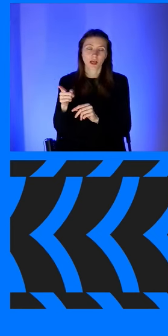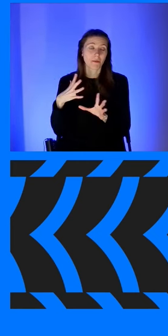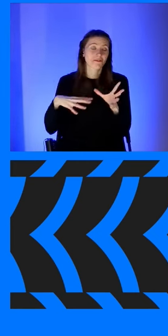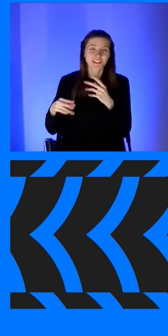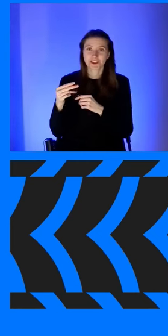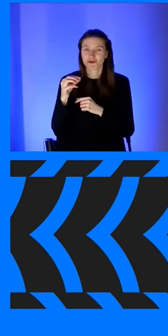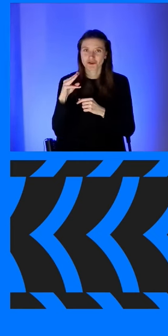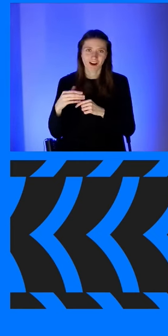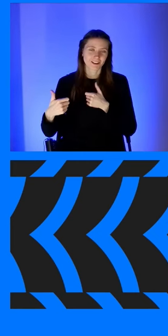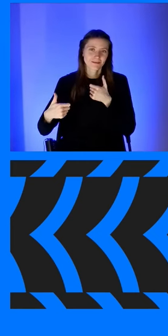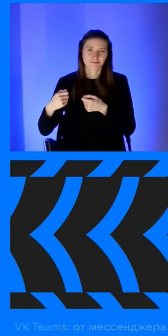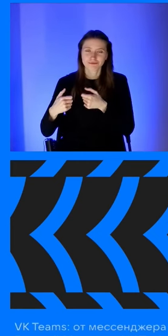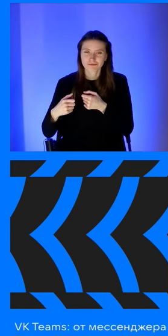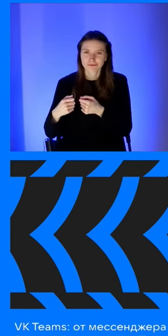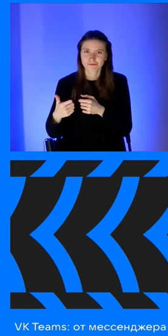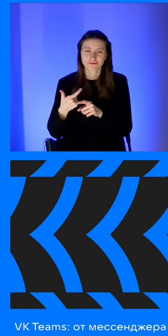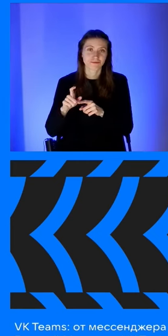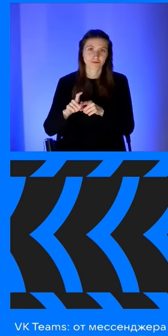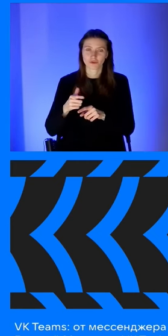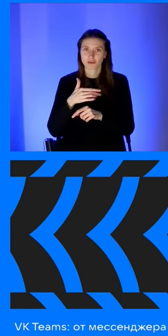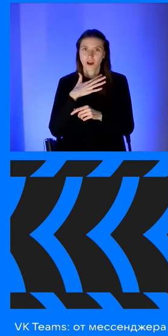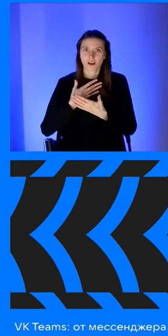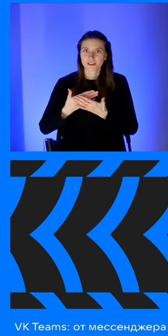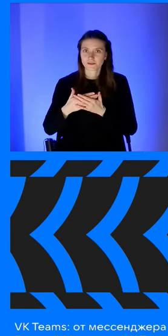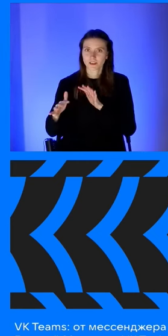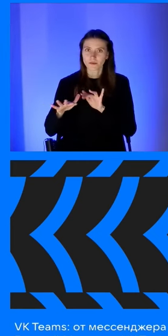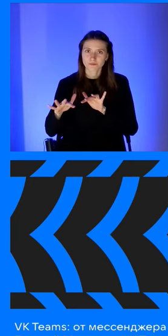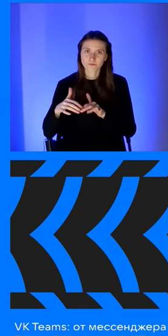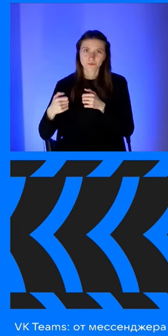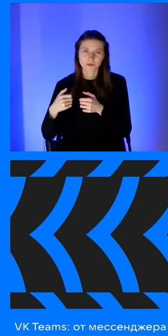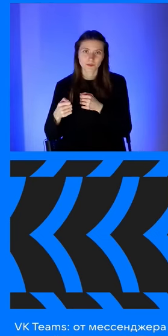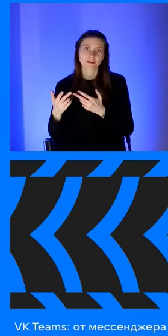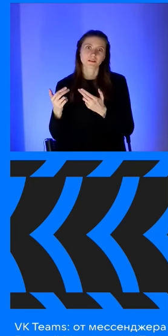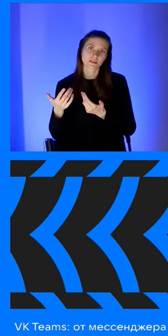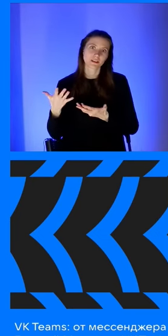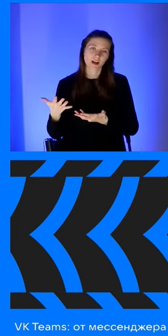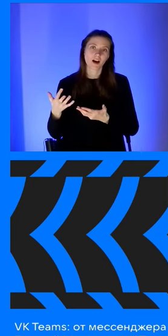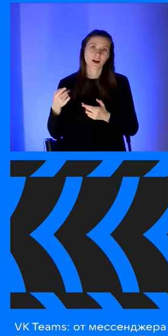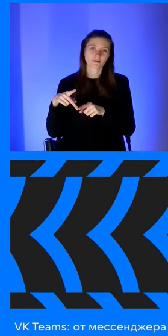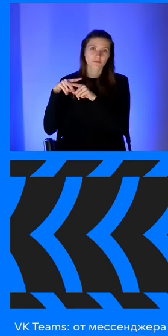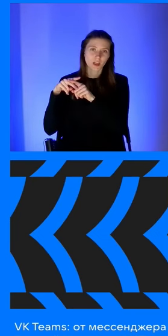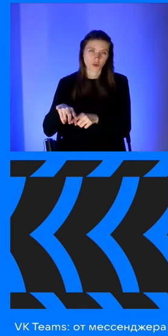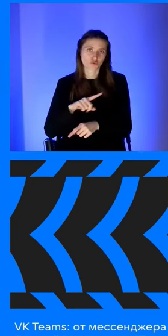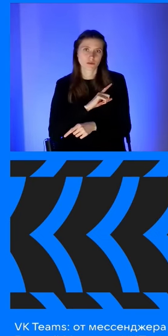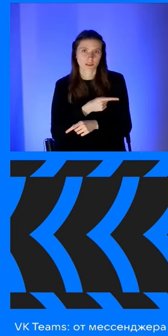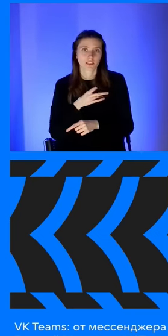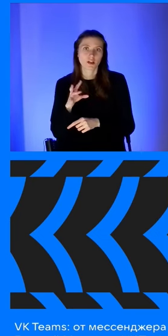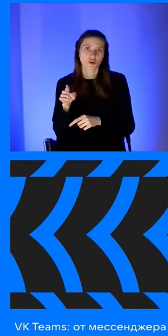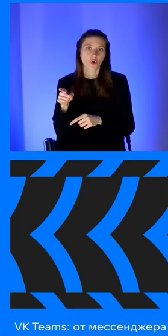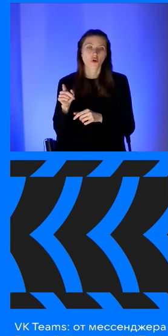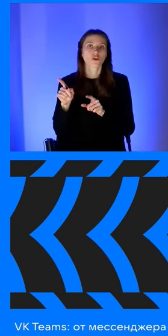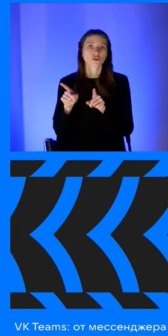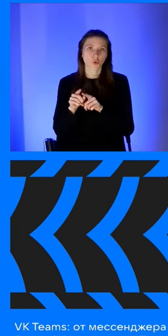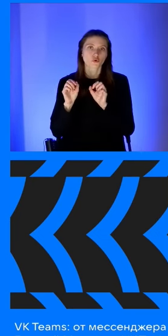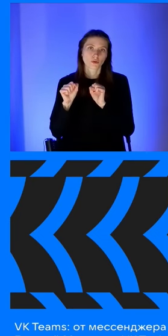чаты мира попали. Ну да, тогда есть там решардинг. Довольно дорогая операция, но в целом она не криминал, тоже можно сделать. Главное,